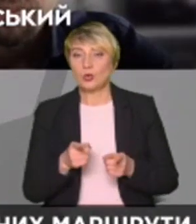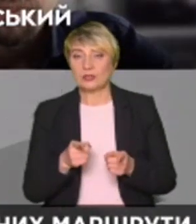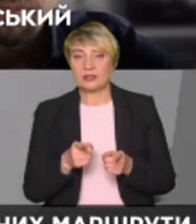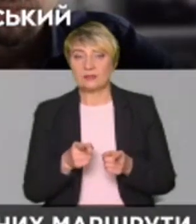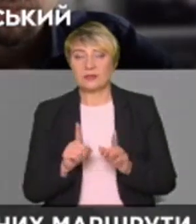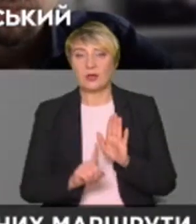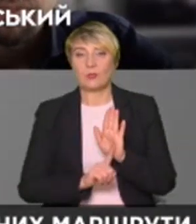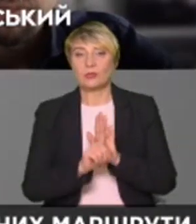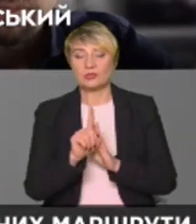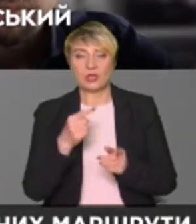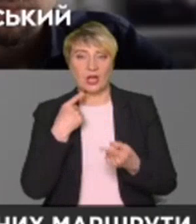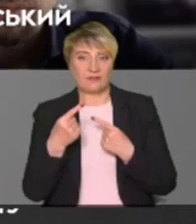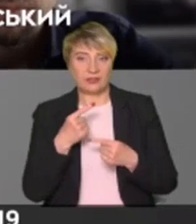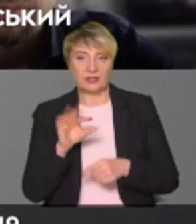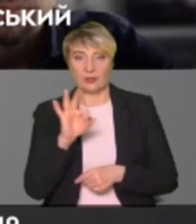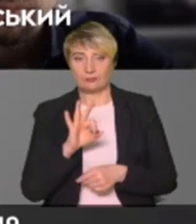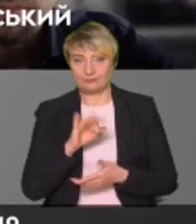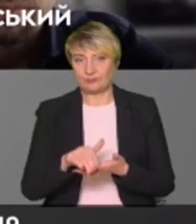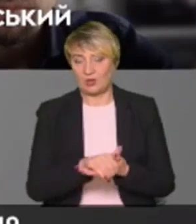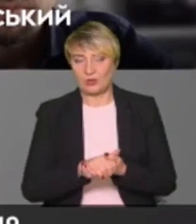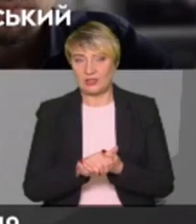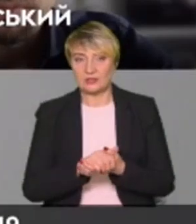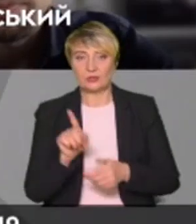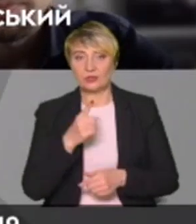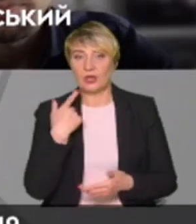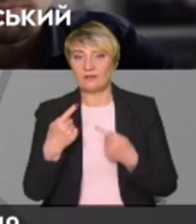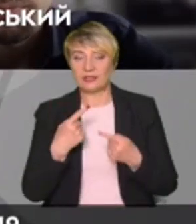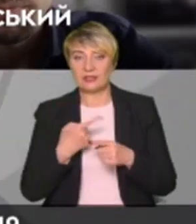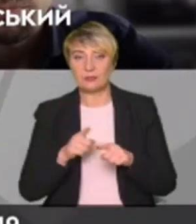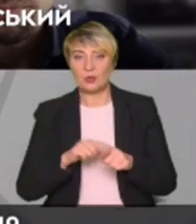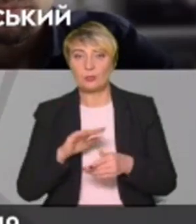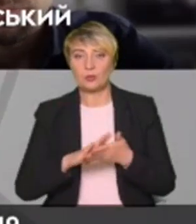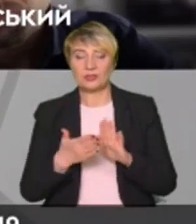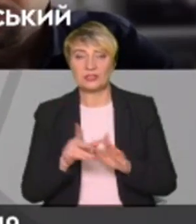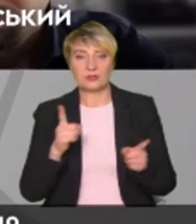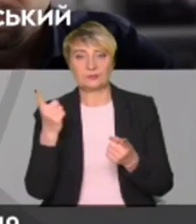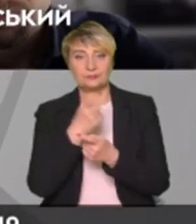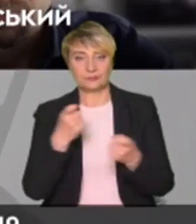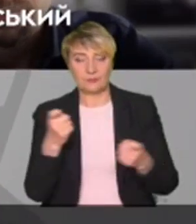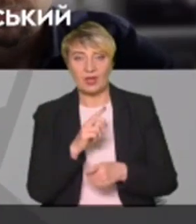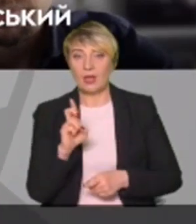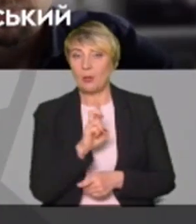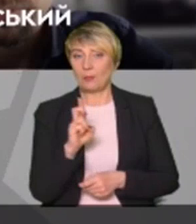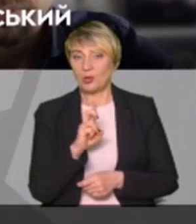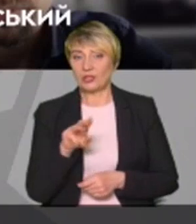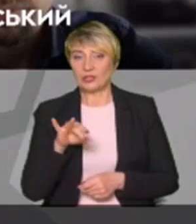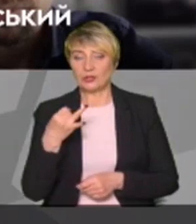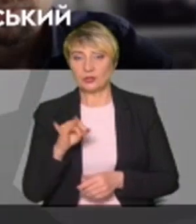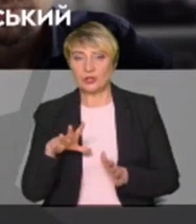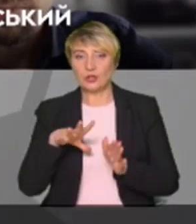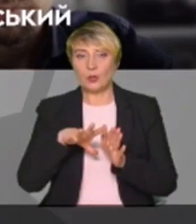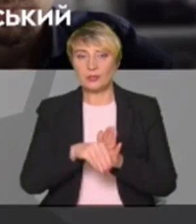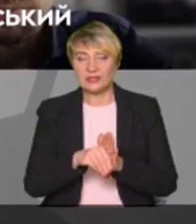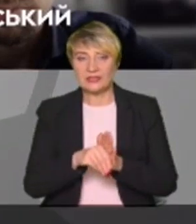почали говорити про альянс. Що ви думаєте про цю пропозицію, яку зробив Борис Джонсон, щоб об'єдналися Британія, Україна,